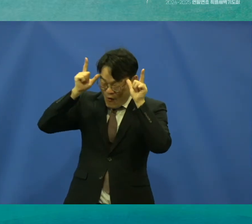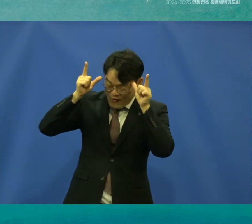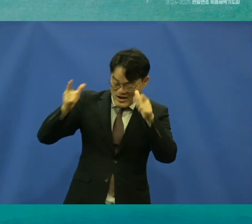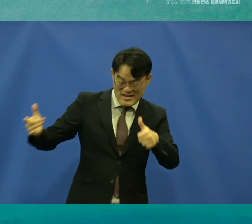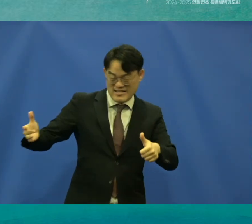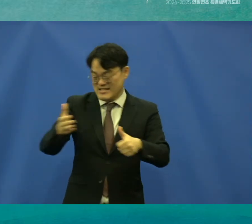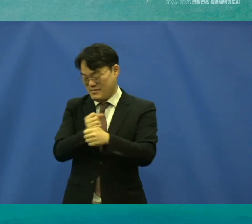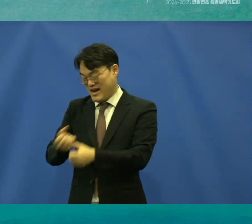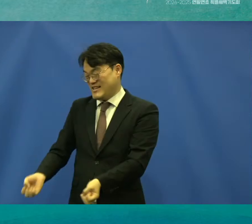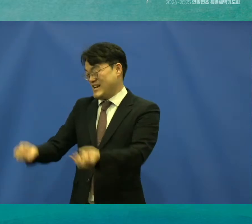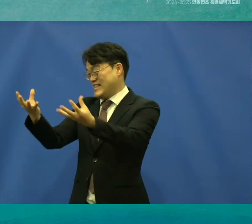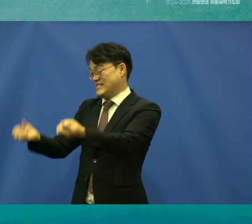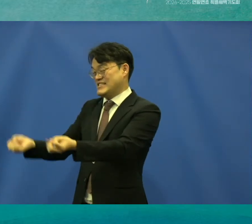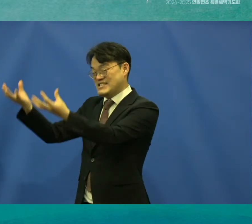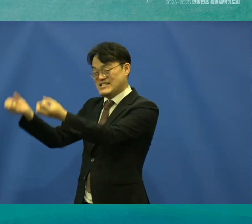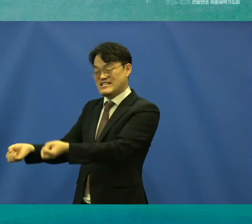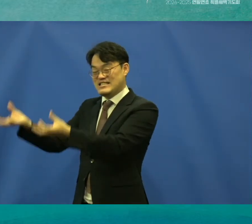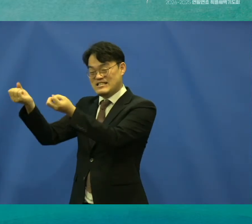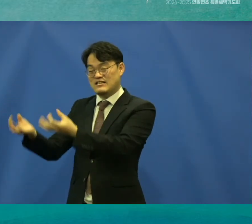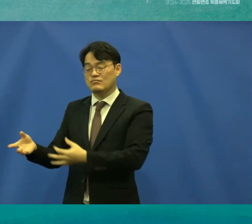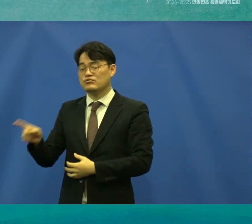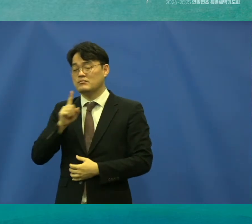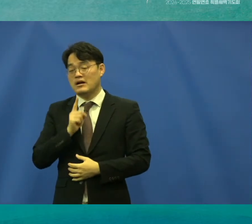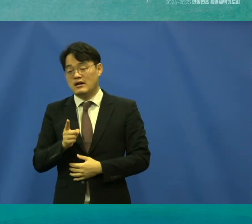흥청망청하는 아버지.